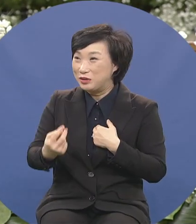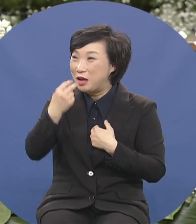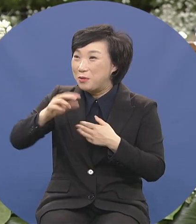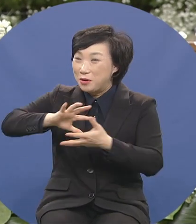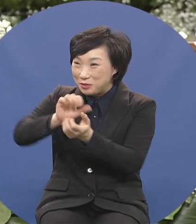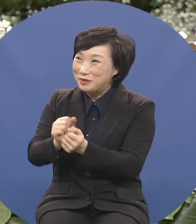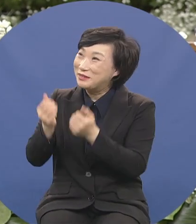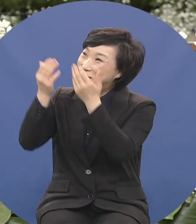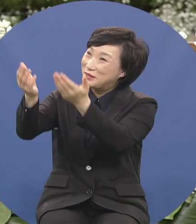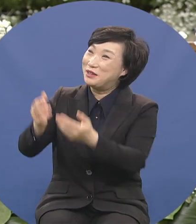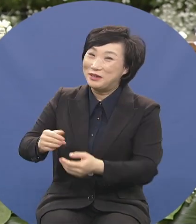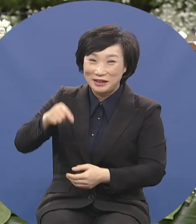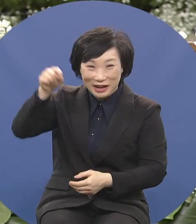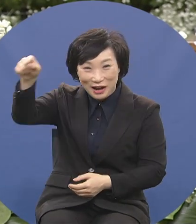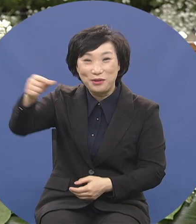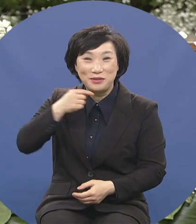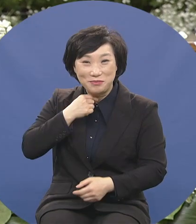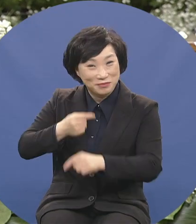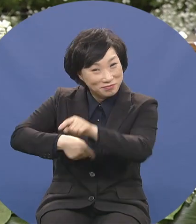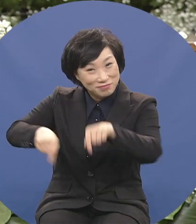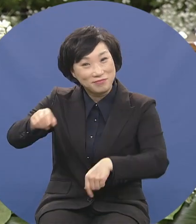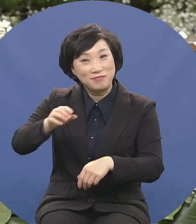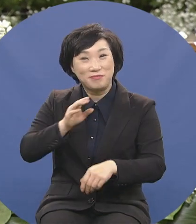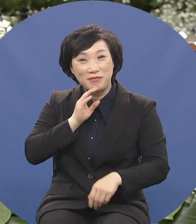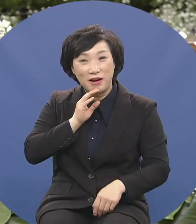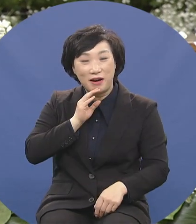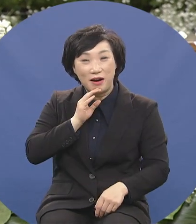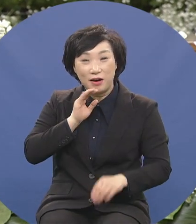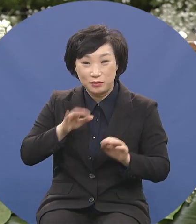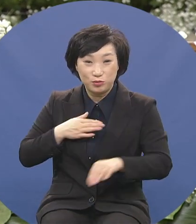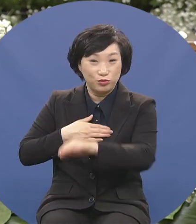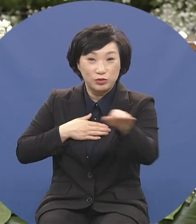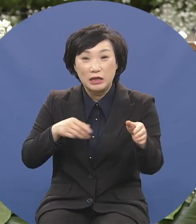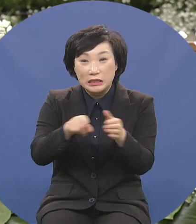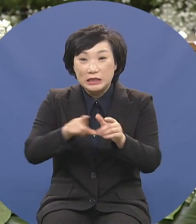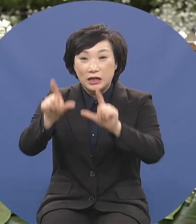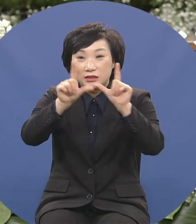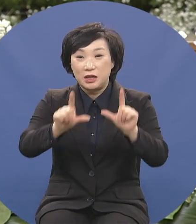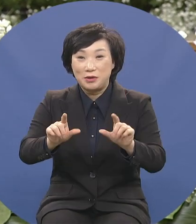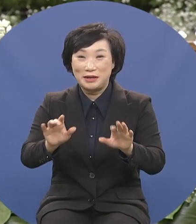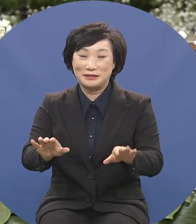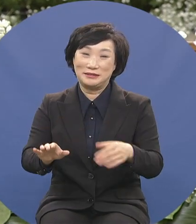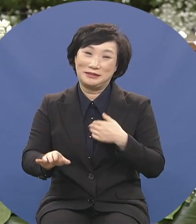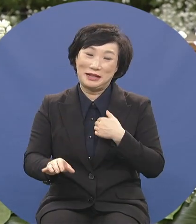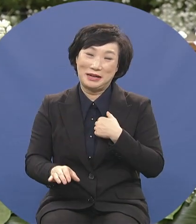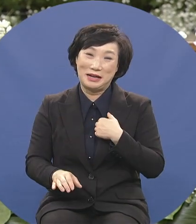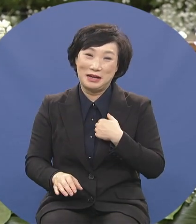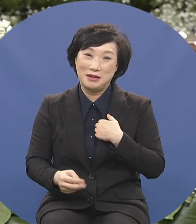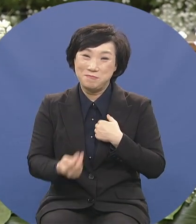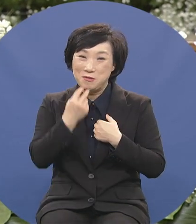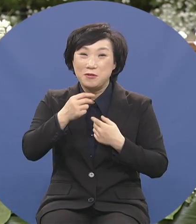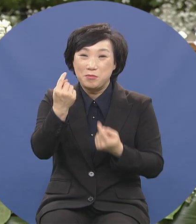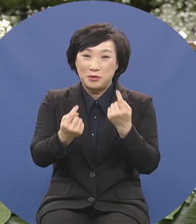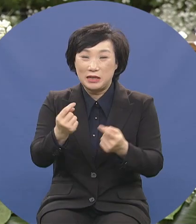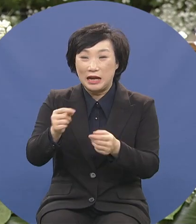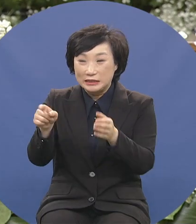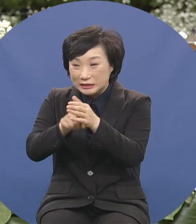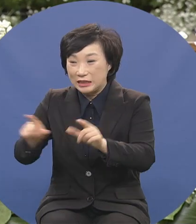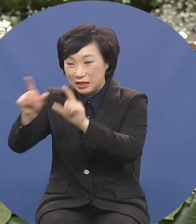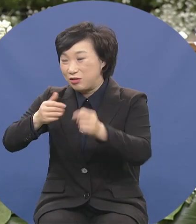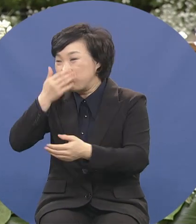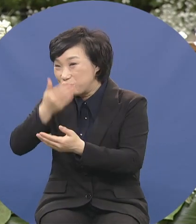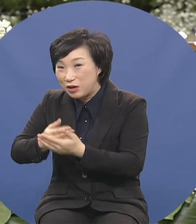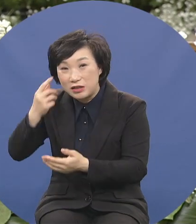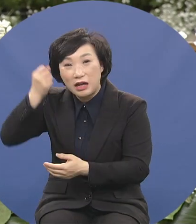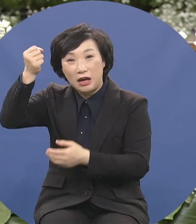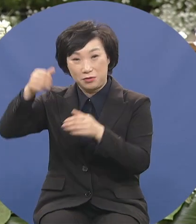목숨 드리고 가는 작품. 그렇다면 이 신앙생활에 얼마나 목숨보다 신앙생활을 크게